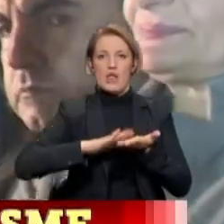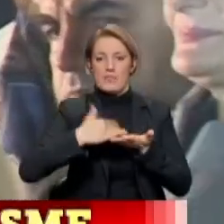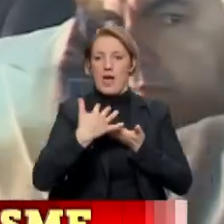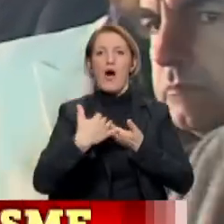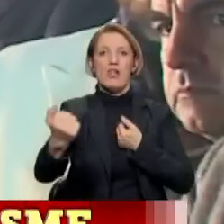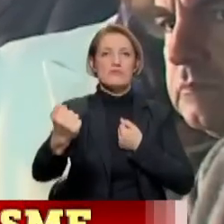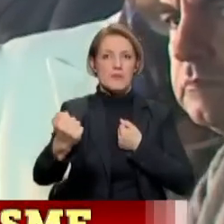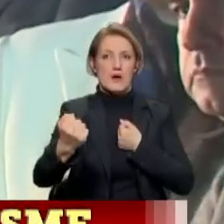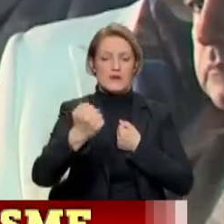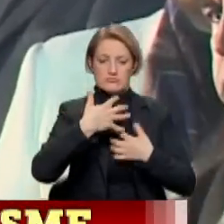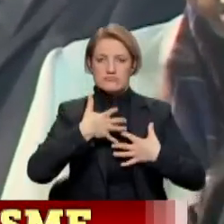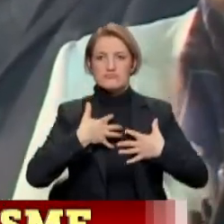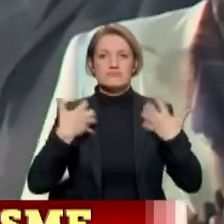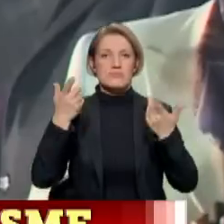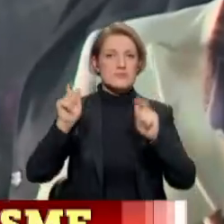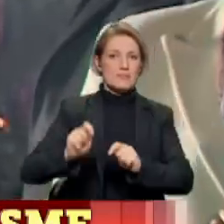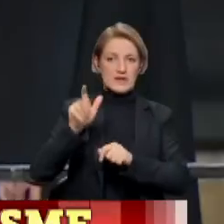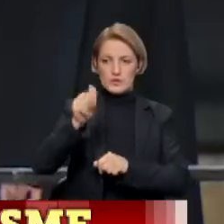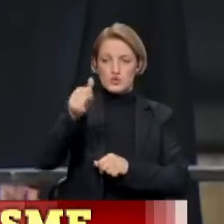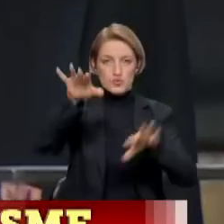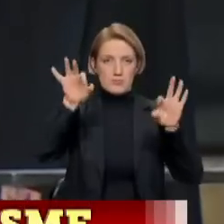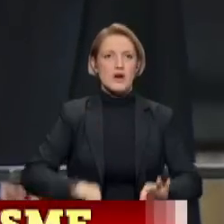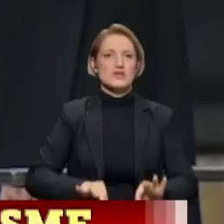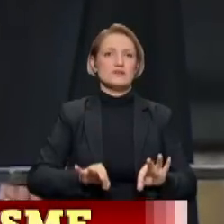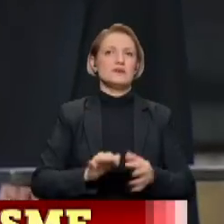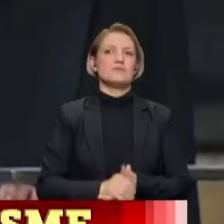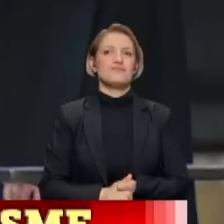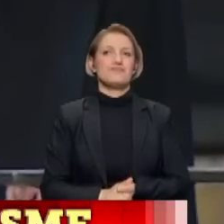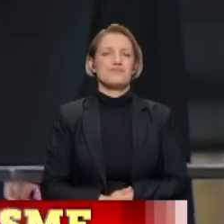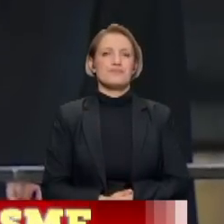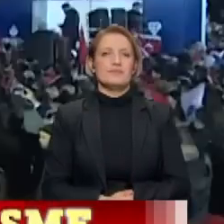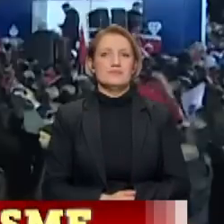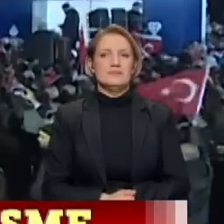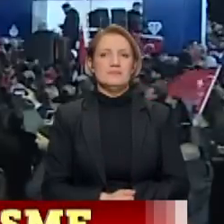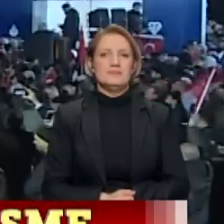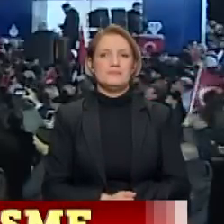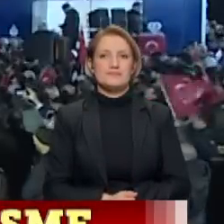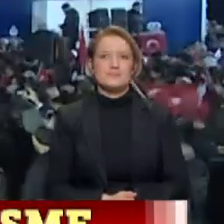almaya cesaret ettikleri gün başlamıştır.